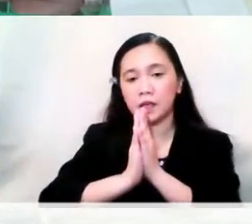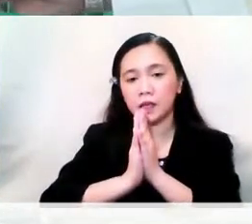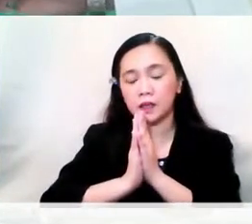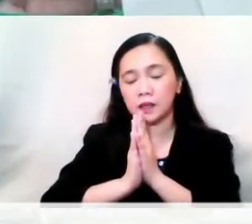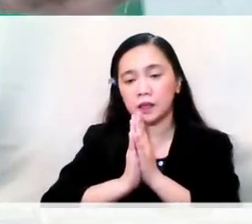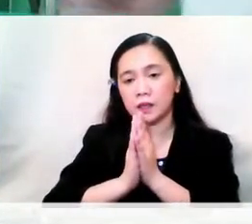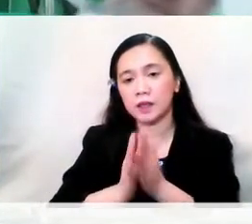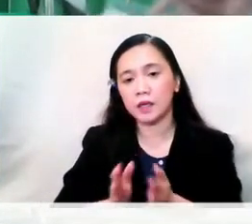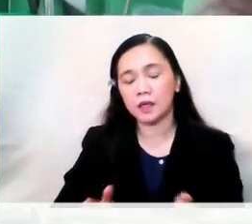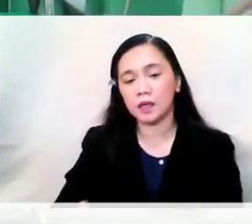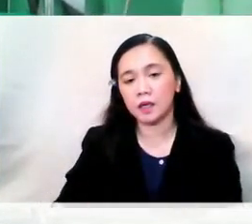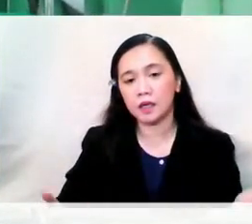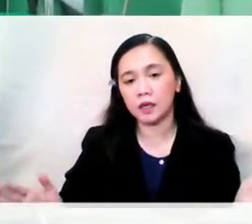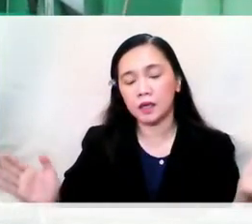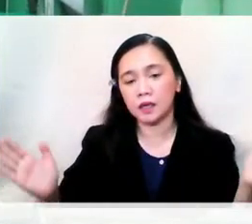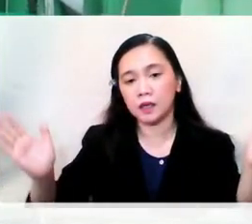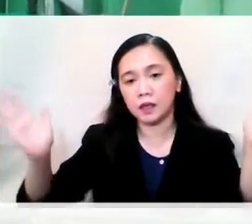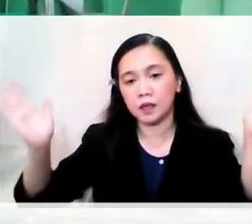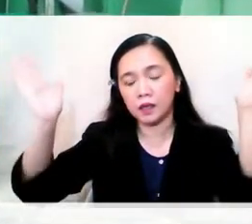amen,